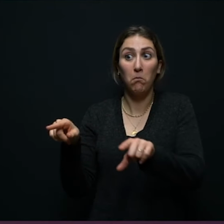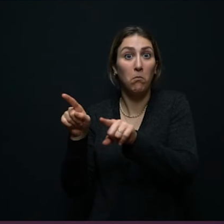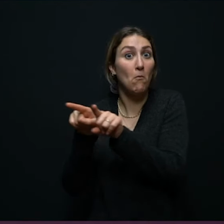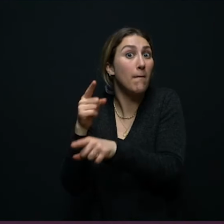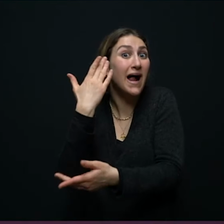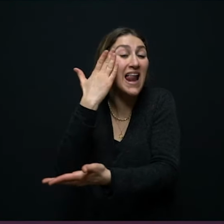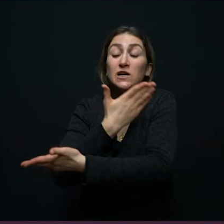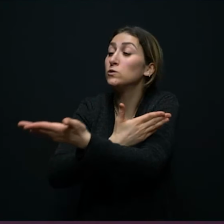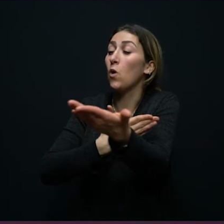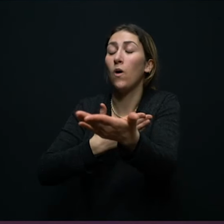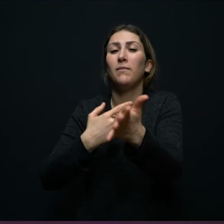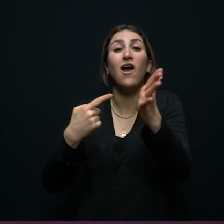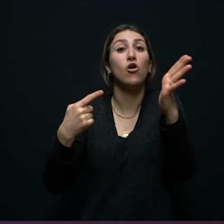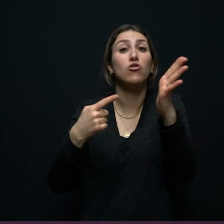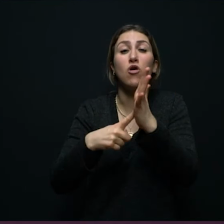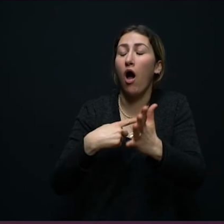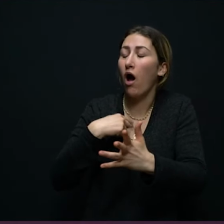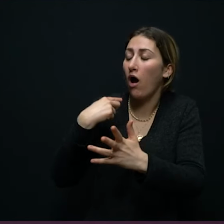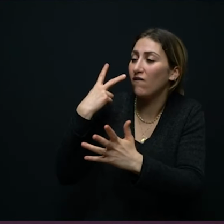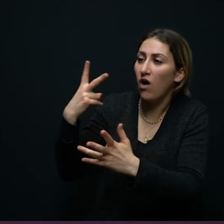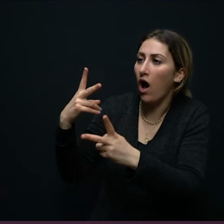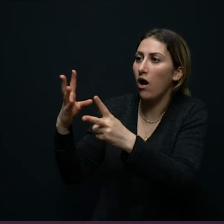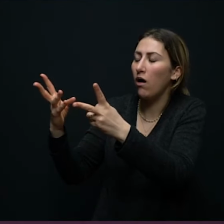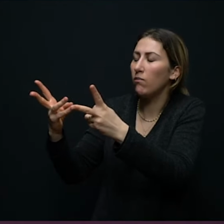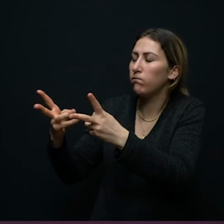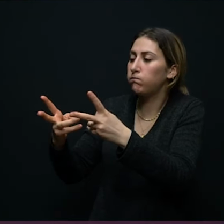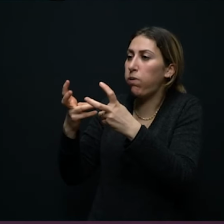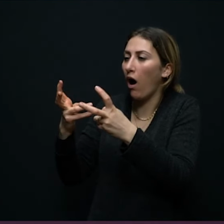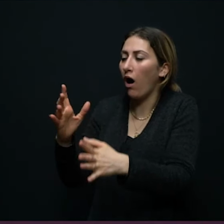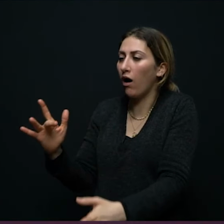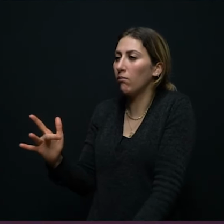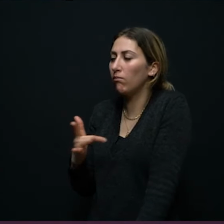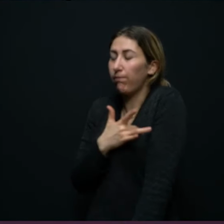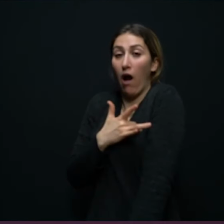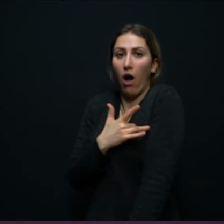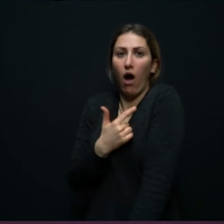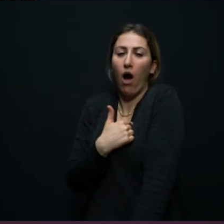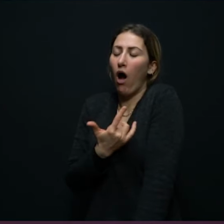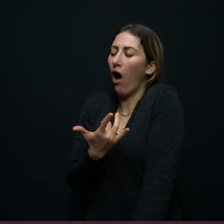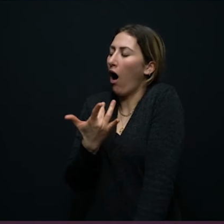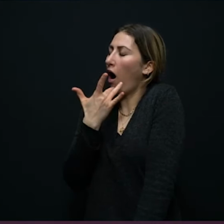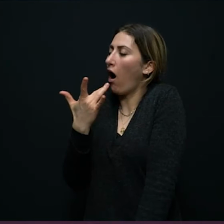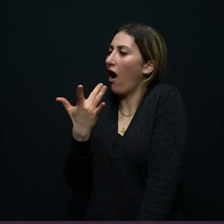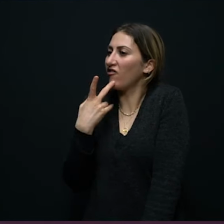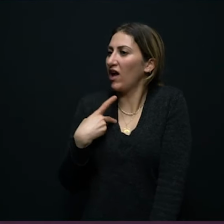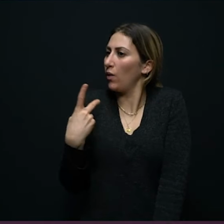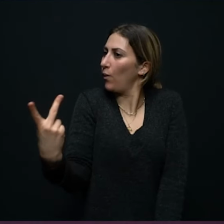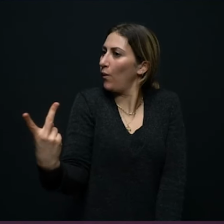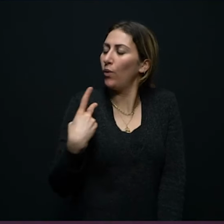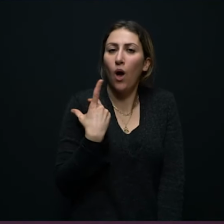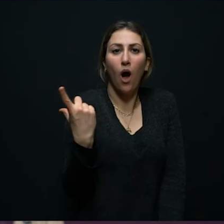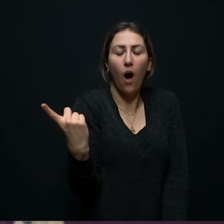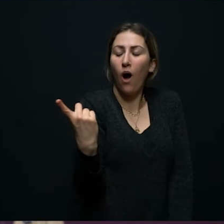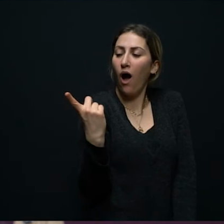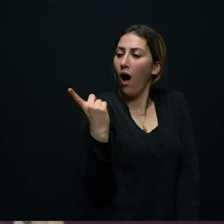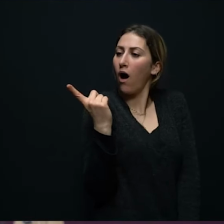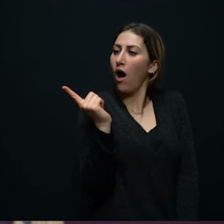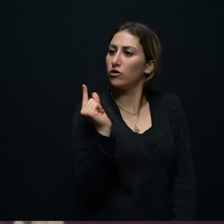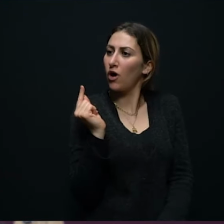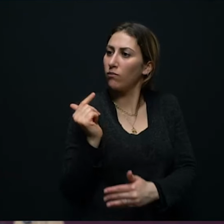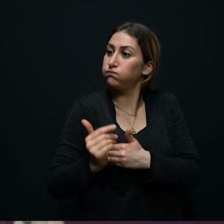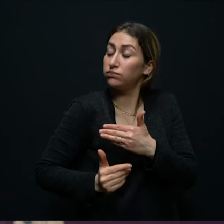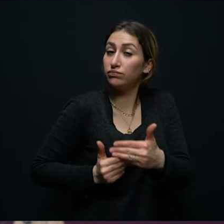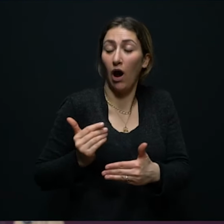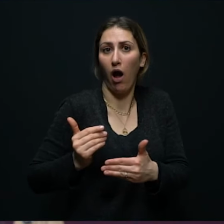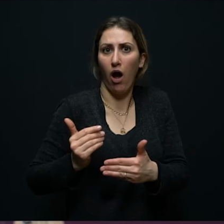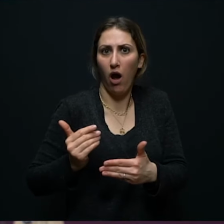défi parmi d'autres elle a changé de statut dans mon coeur à partir de ce moment là elle